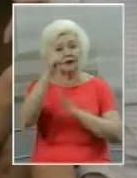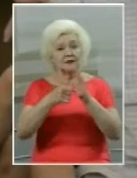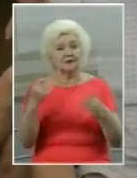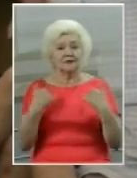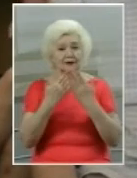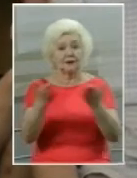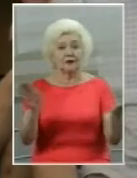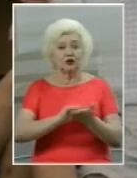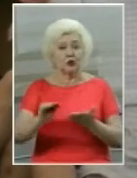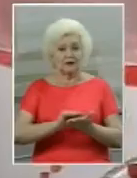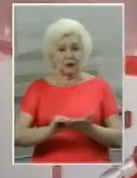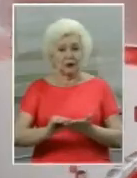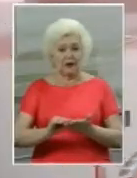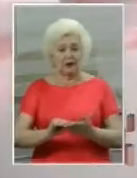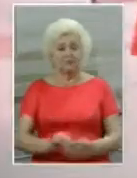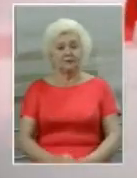наші кореспонденти.